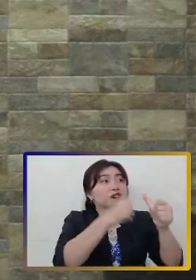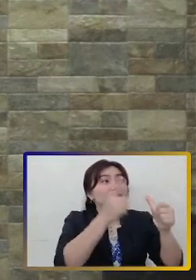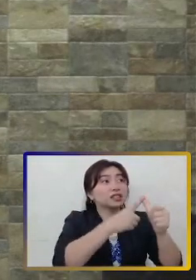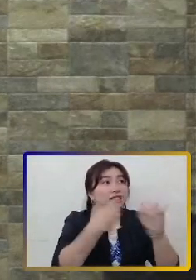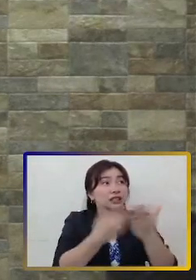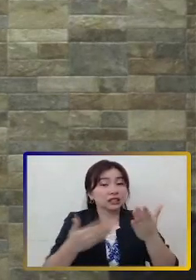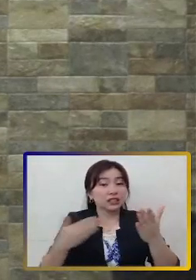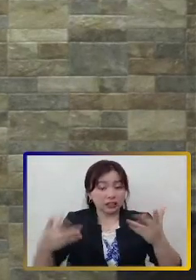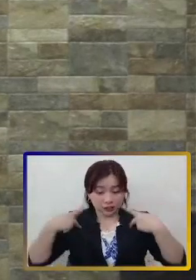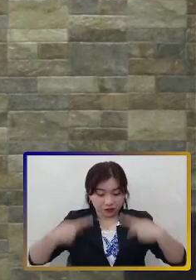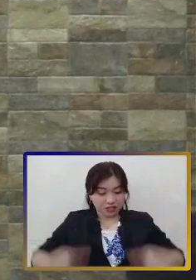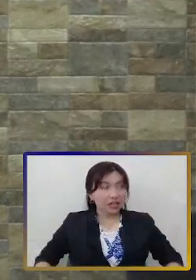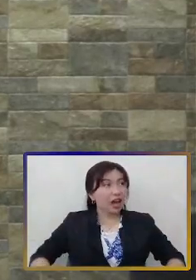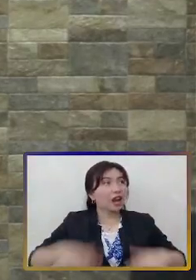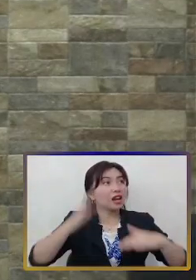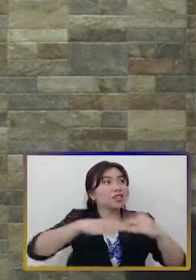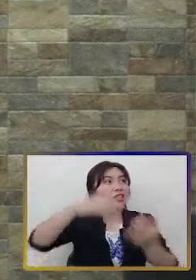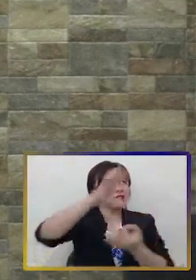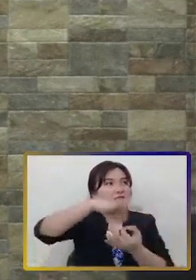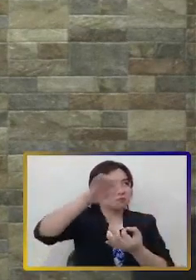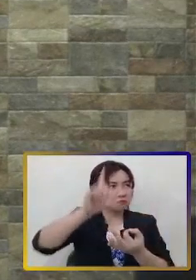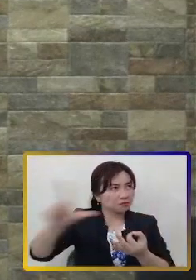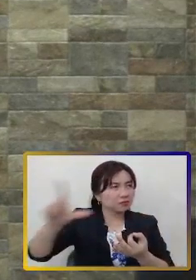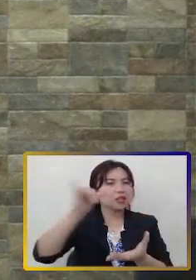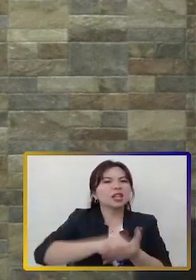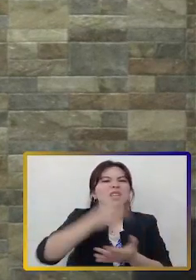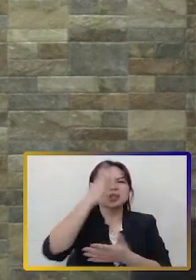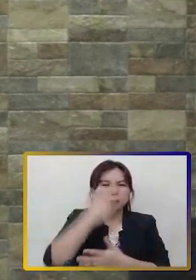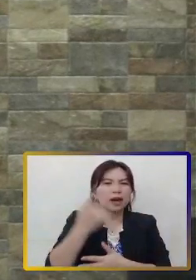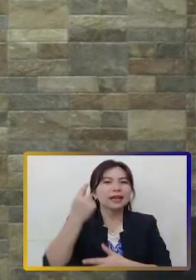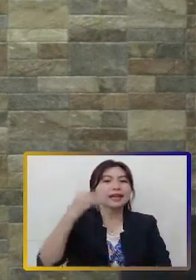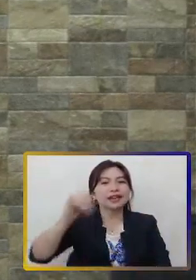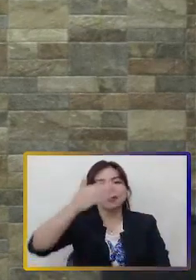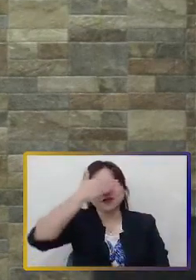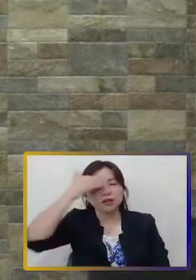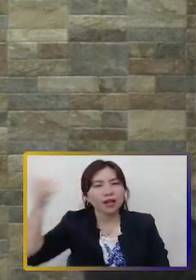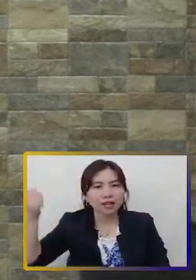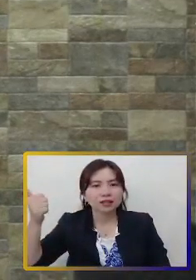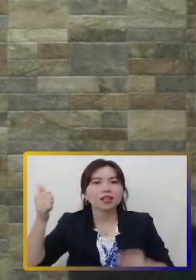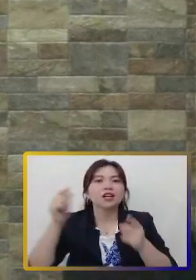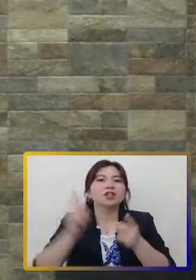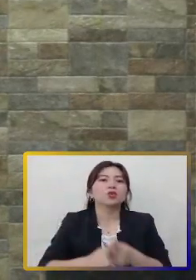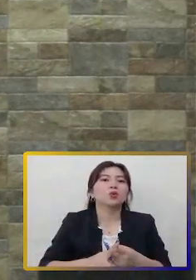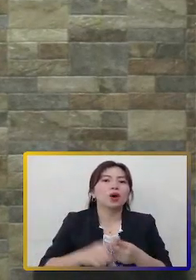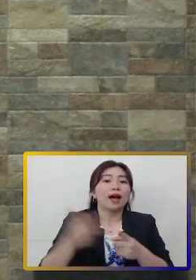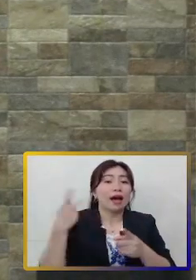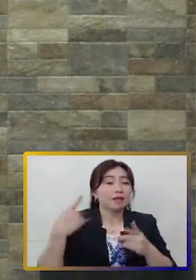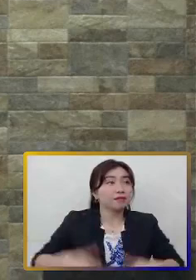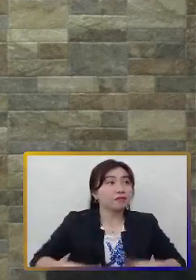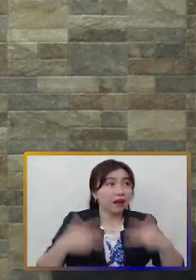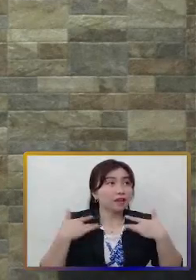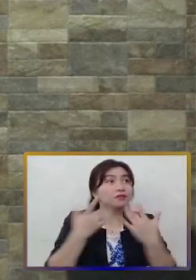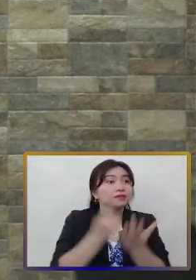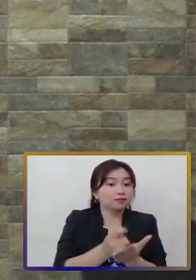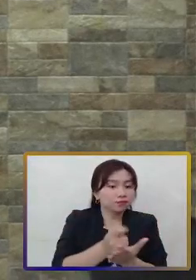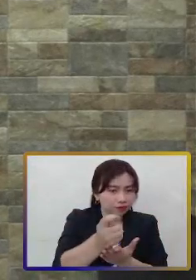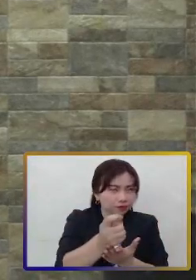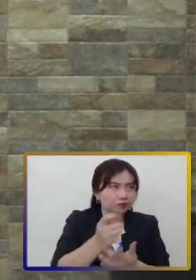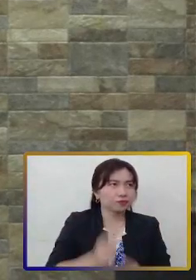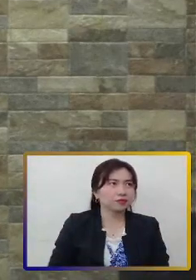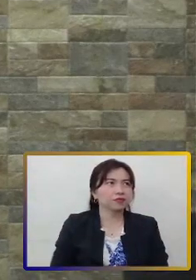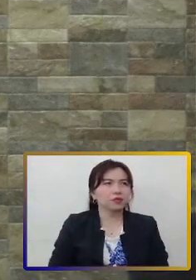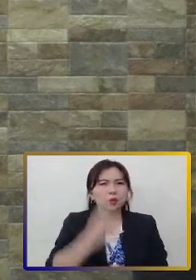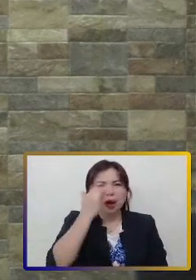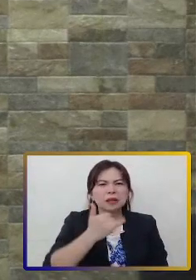rather than spiritual kaya na mi-miss na nila ang dealing sa buhay In Reality you see because